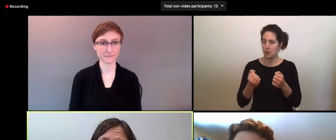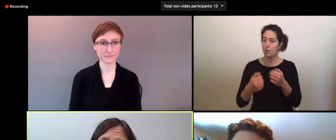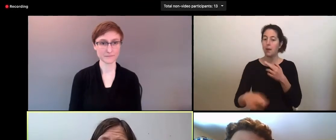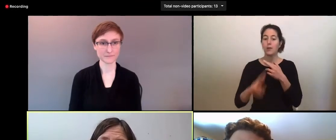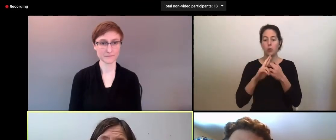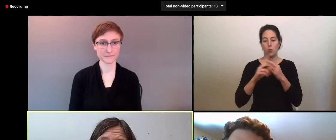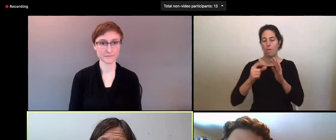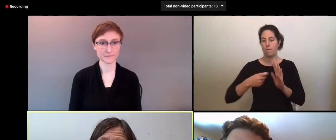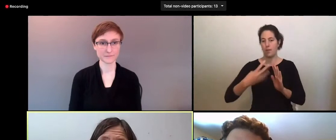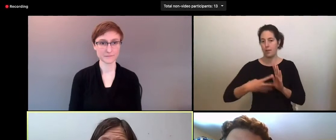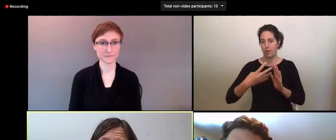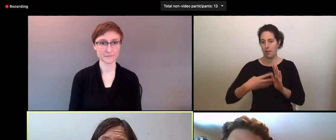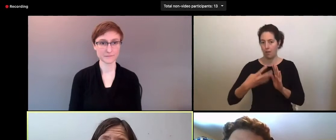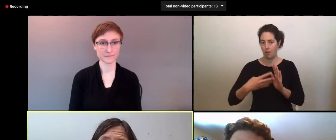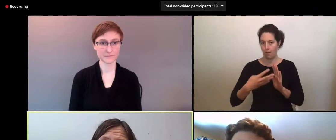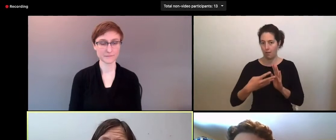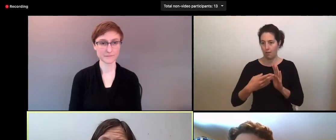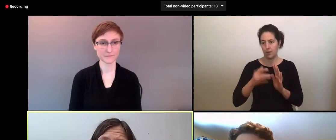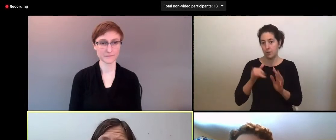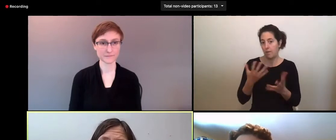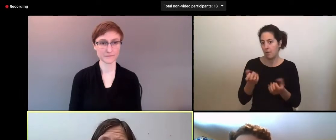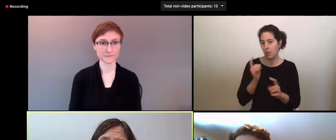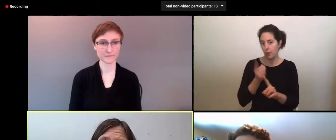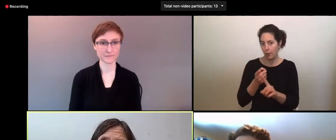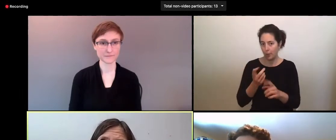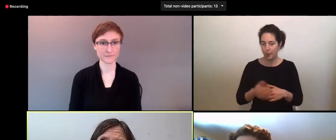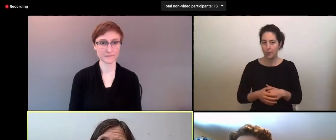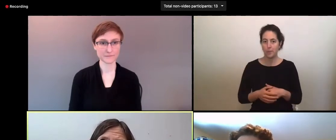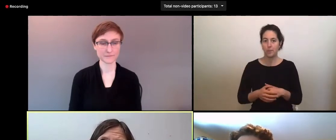exemple, qu'on veut.